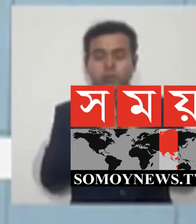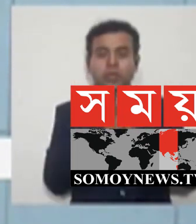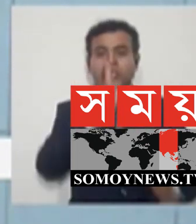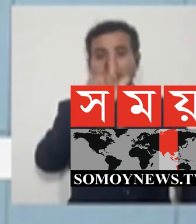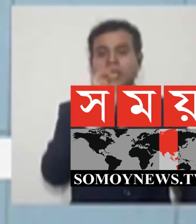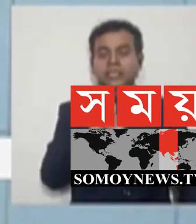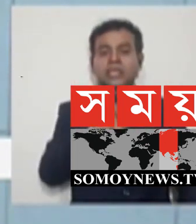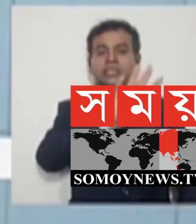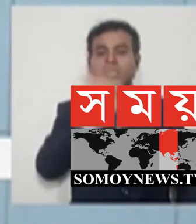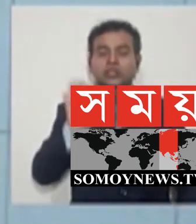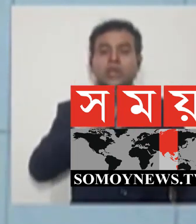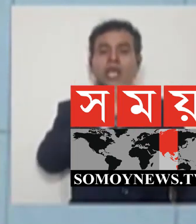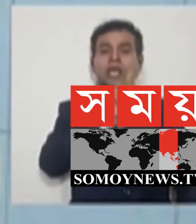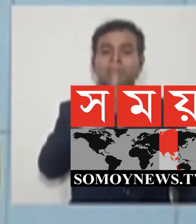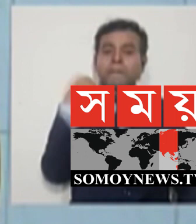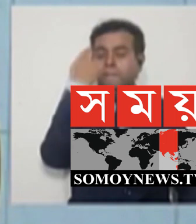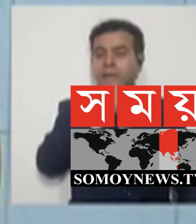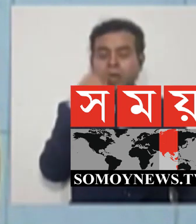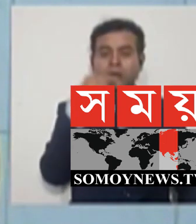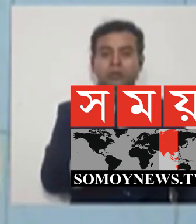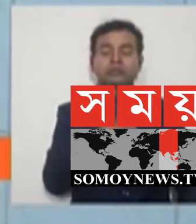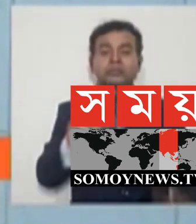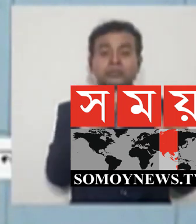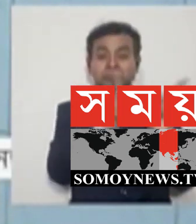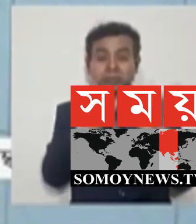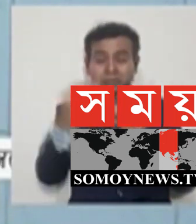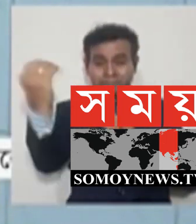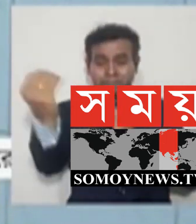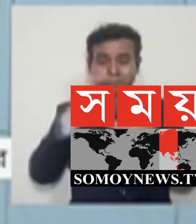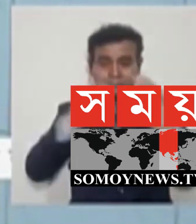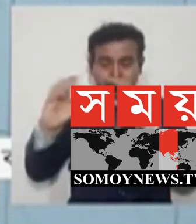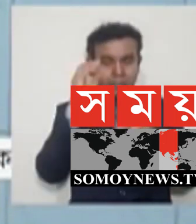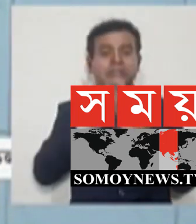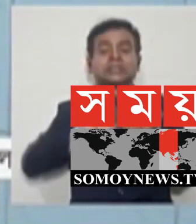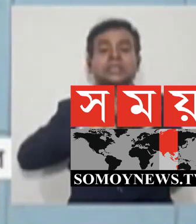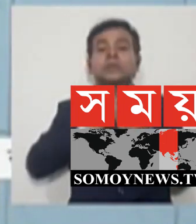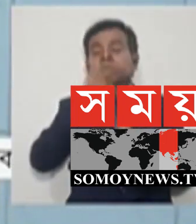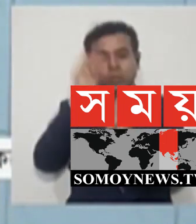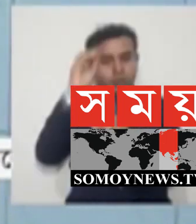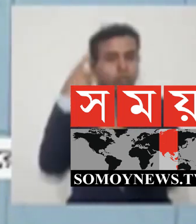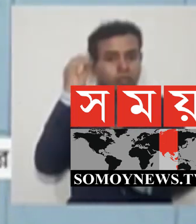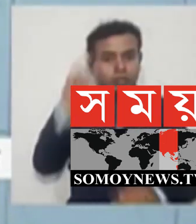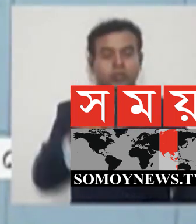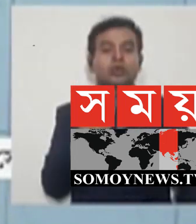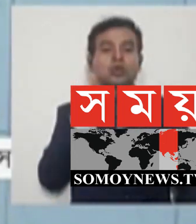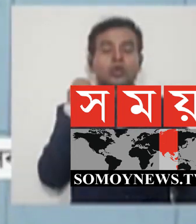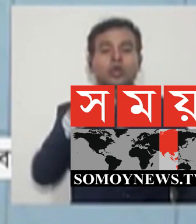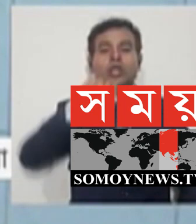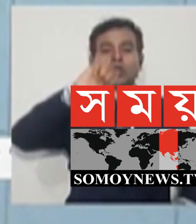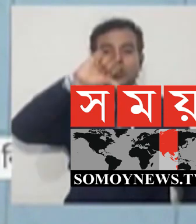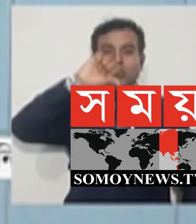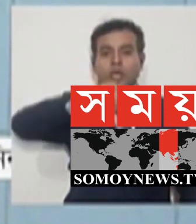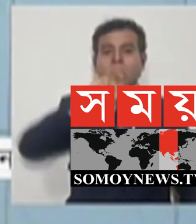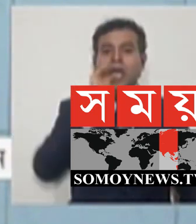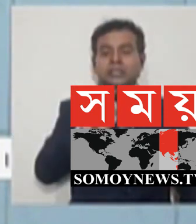7,411 জনকে স্বাস্থ্য পরামর্শ দেওয়া হয়েছে। মোট স্বাস্থ্য পরামর্শ দেওয়া হয়েছে 24 ঘন্টায় 9,882টি এবং